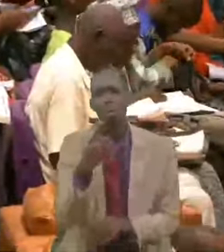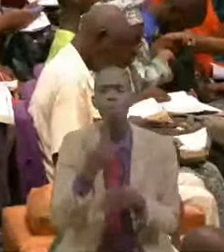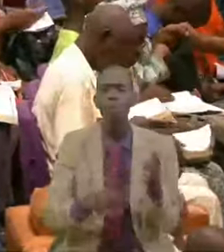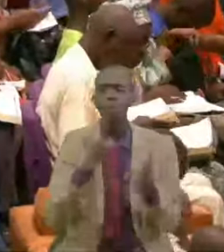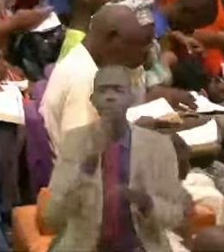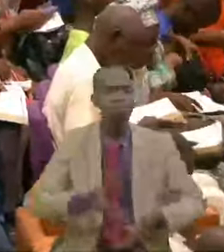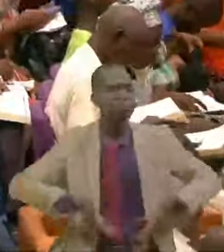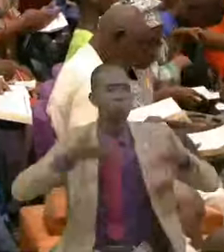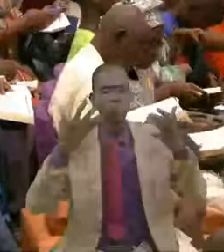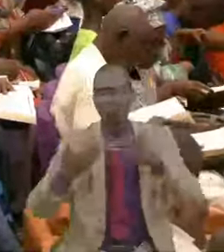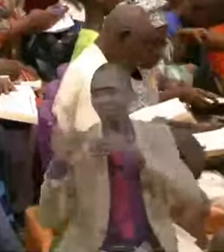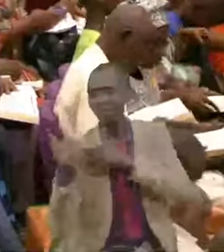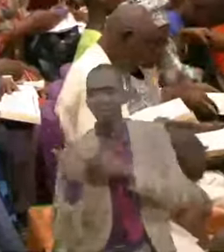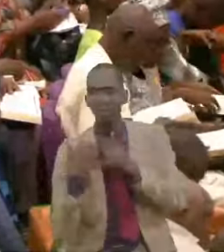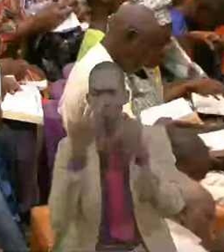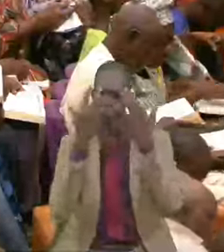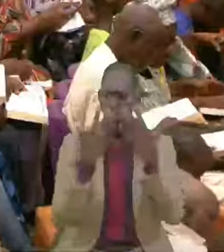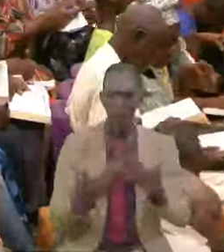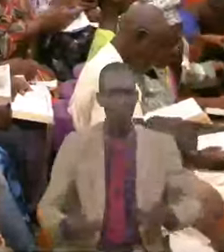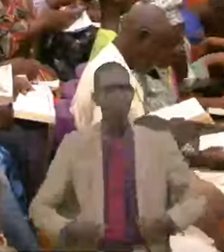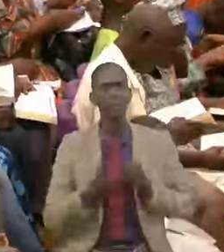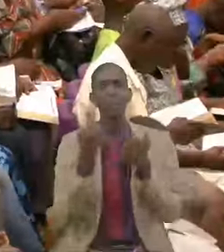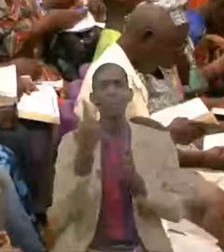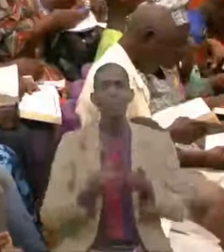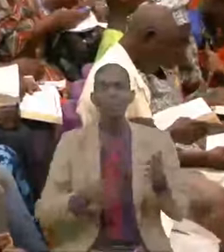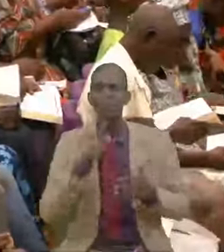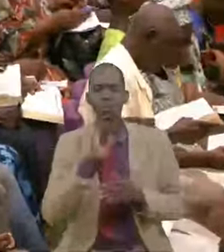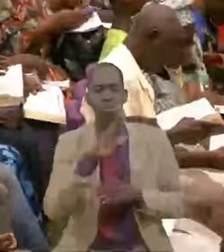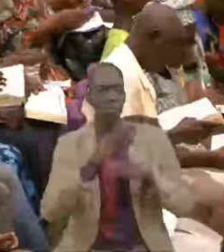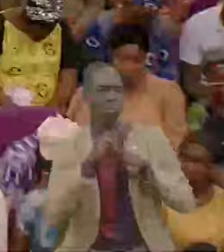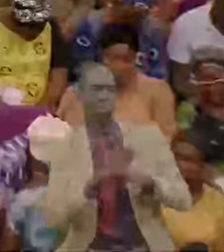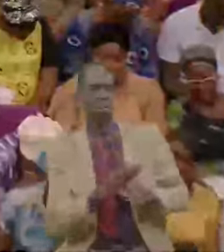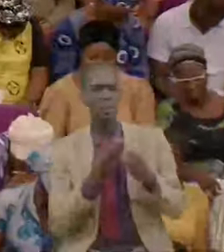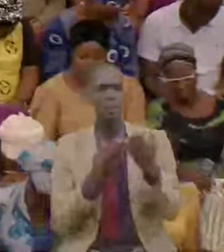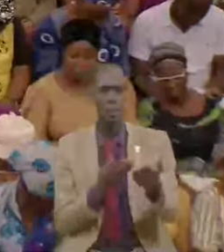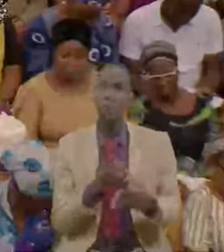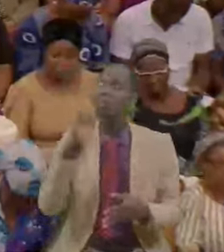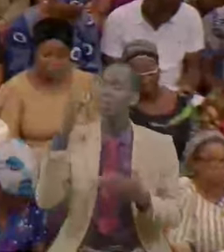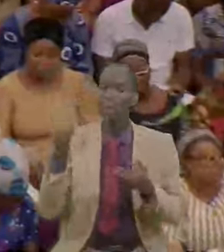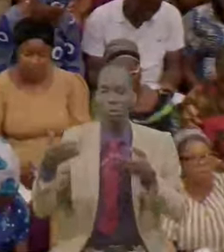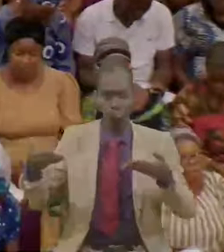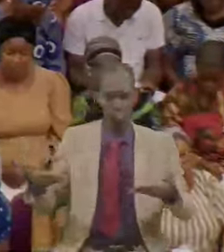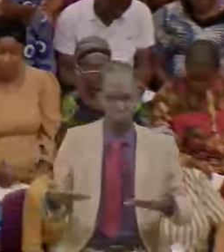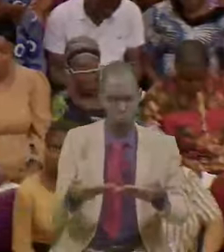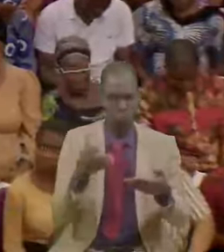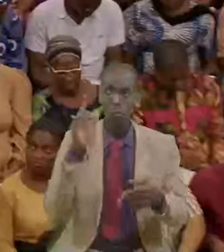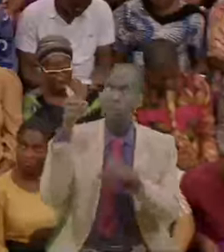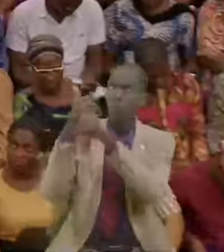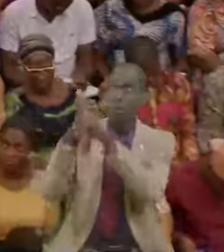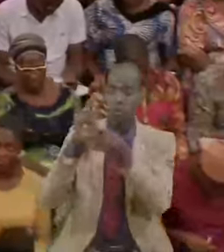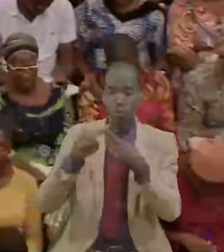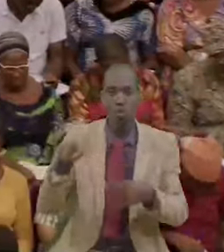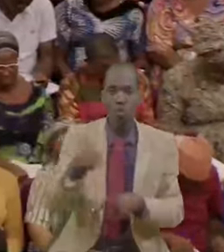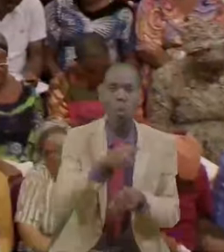montagne? Quel est votre défi? Quel est l'obstacle? Alors, il se présente à vous ce soir que